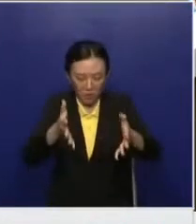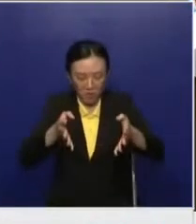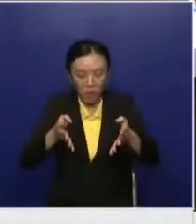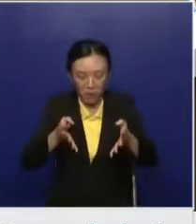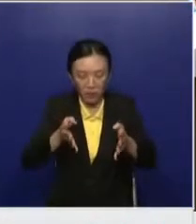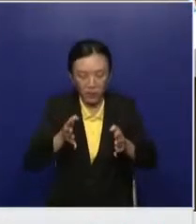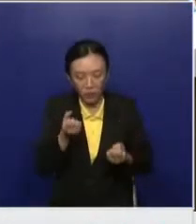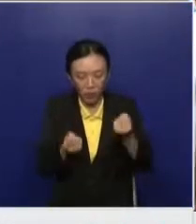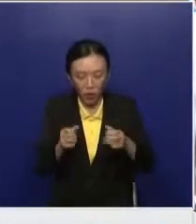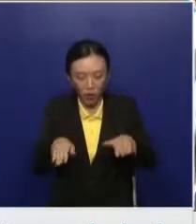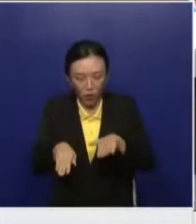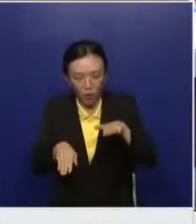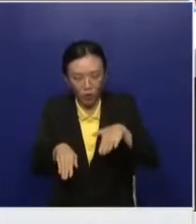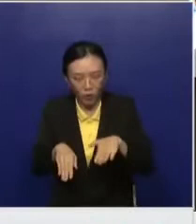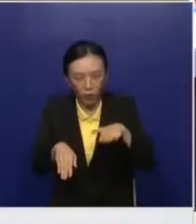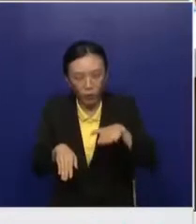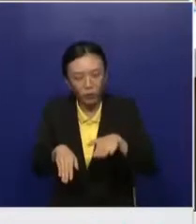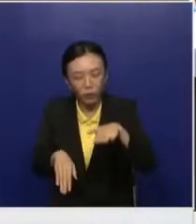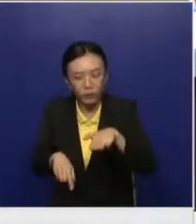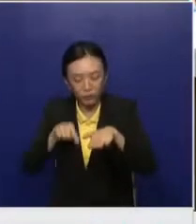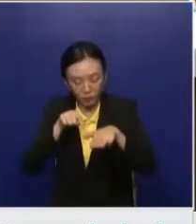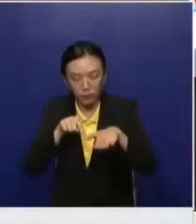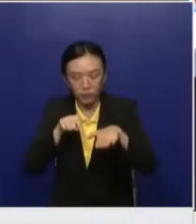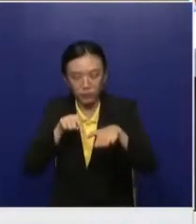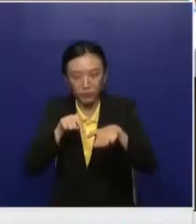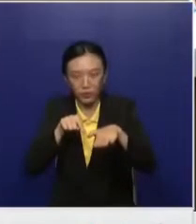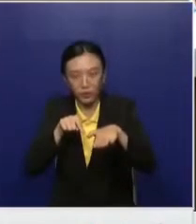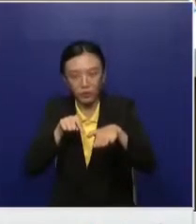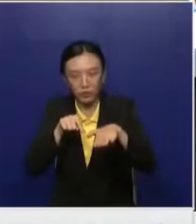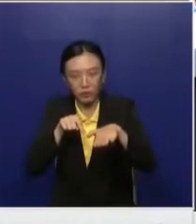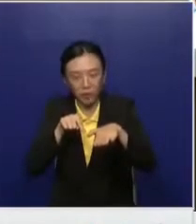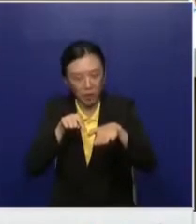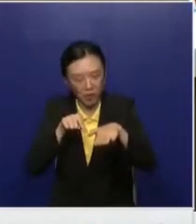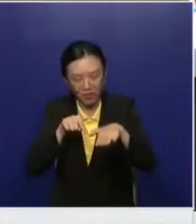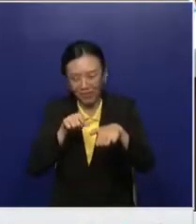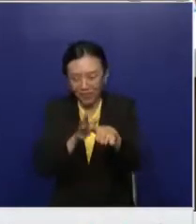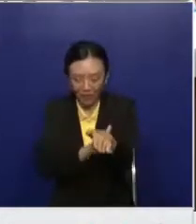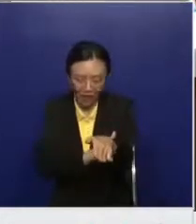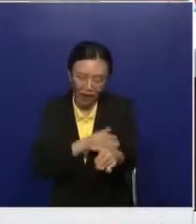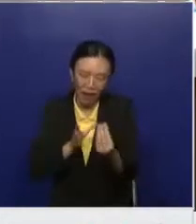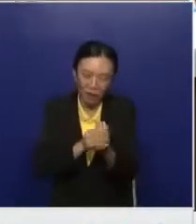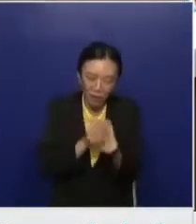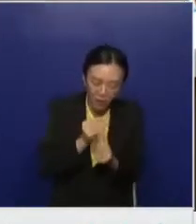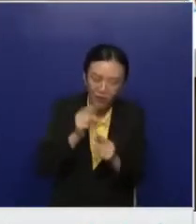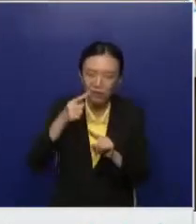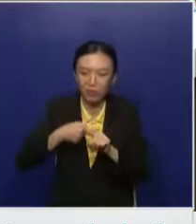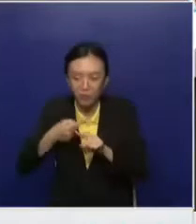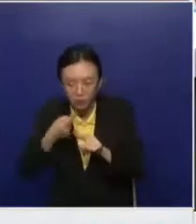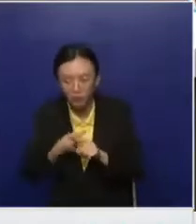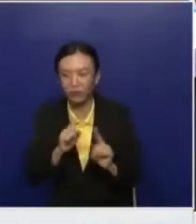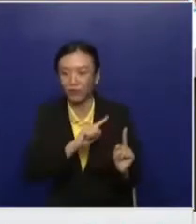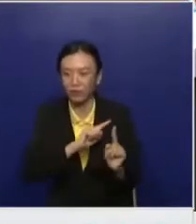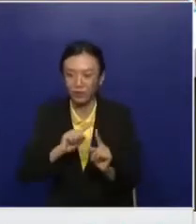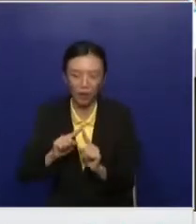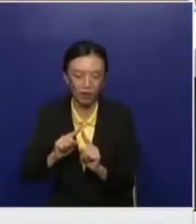างทีเป็นหลุมคกนะครับบางทีอยู่ตรงนั้นนะครับเป็นเวลาหลายวันหลายสัปดาห์หลายเดือนก็มีสถิติ